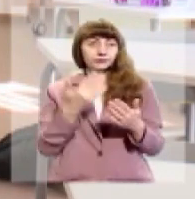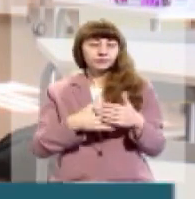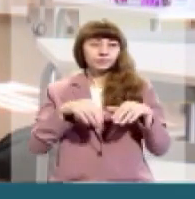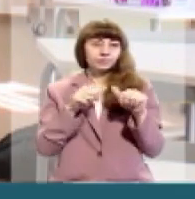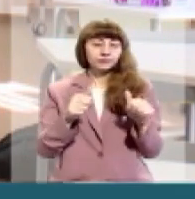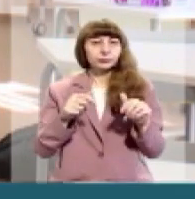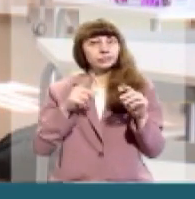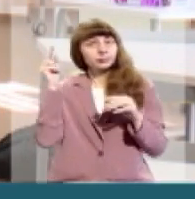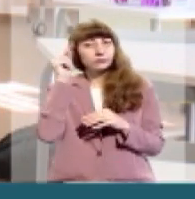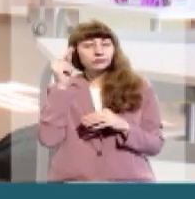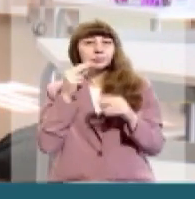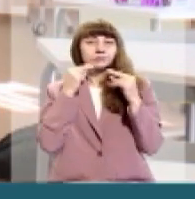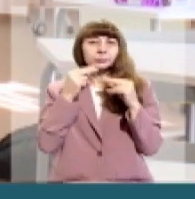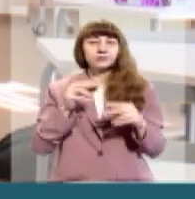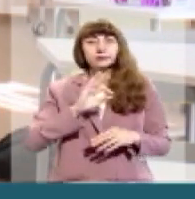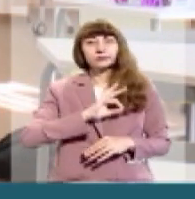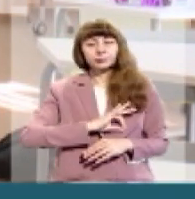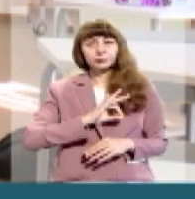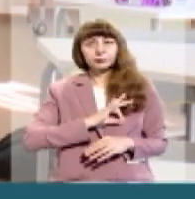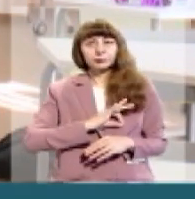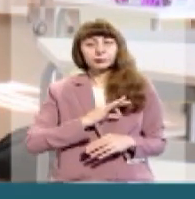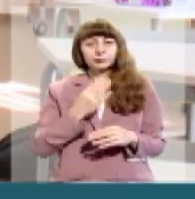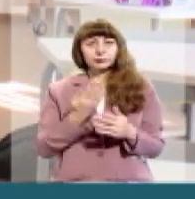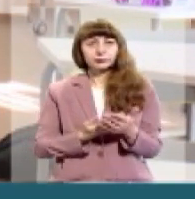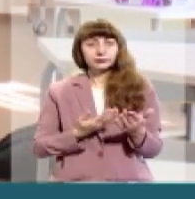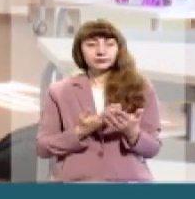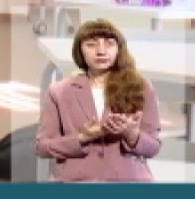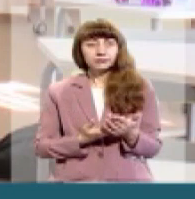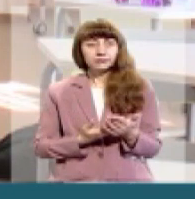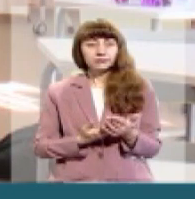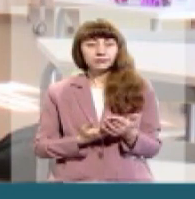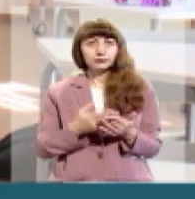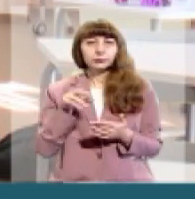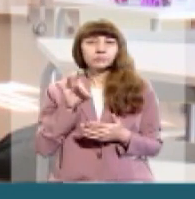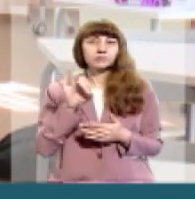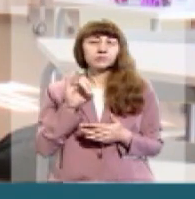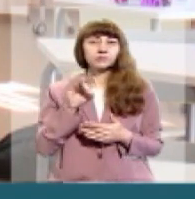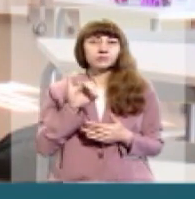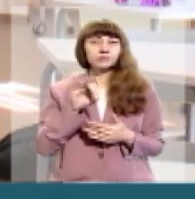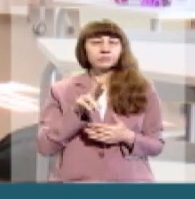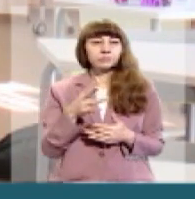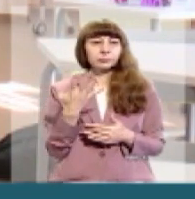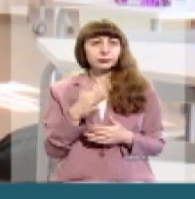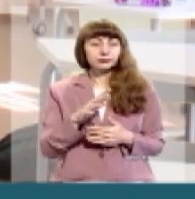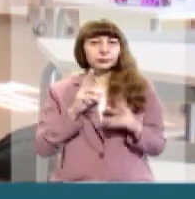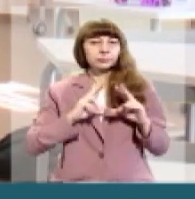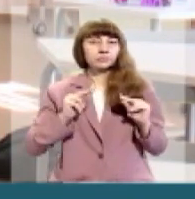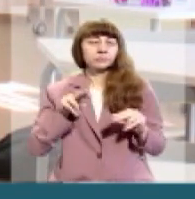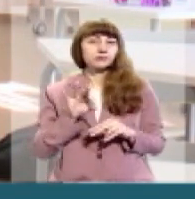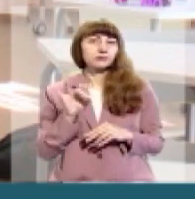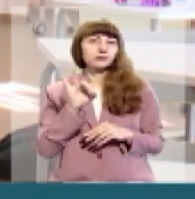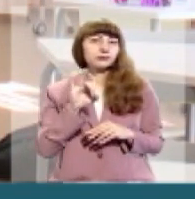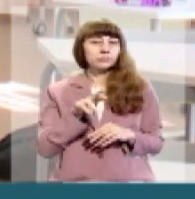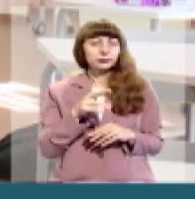сабақ барысында қолданылатын әдіс-тәсілдер бойынша семинар практикум және сабақтарға қатыстық.